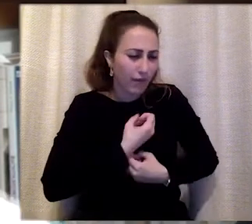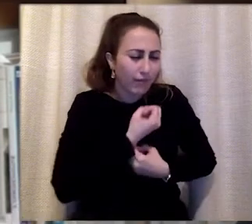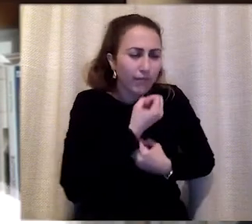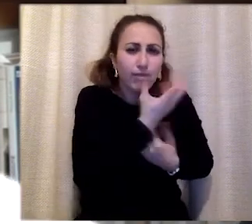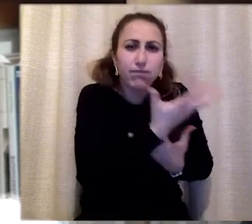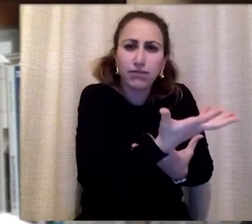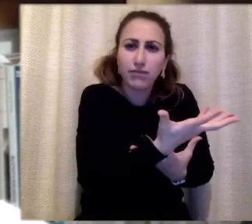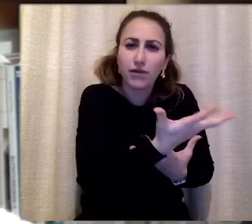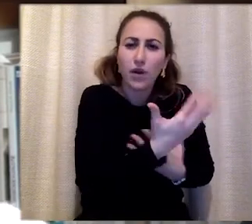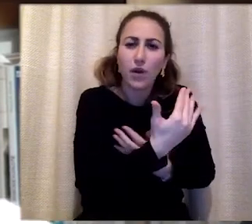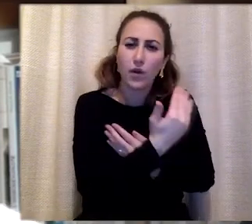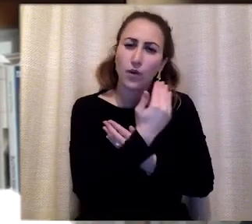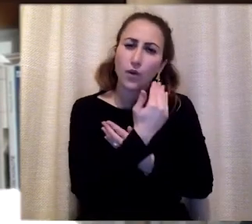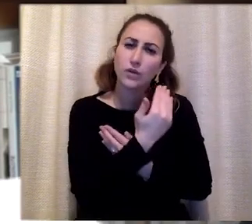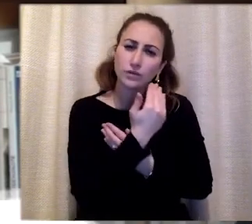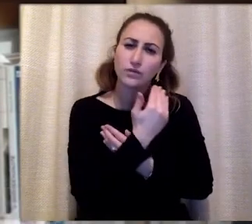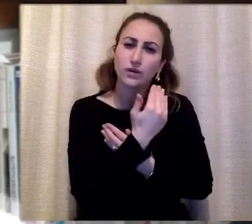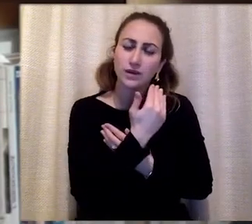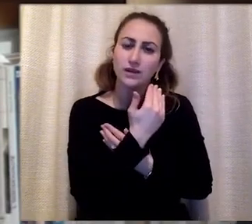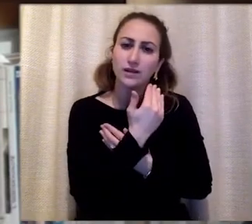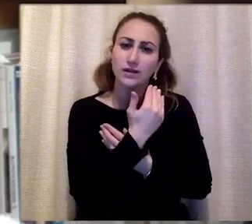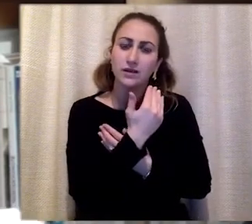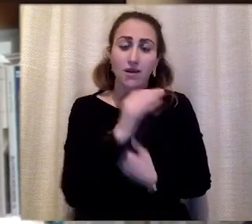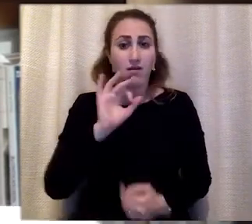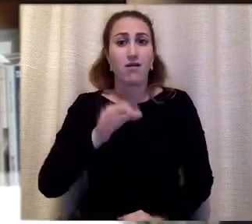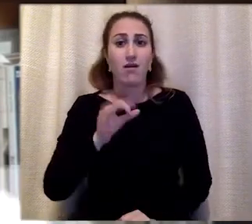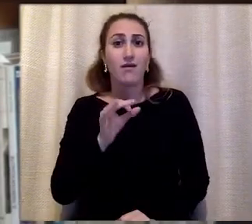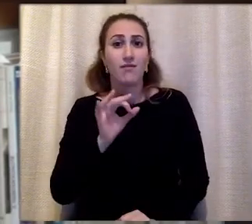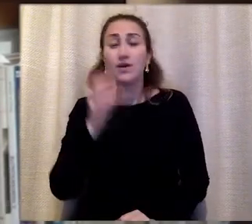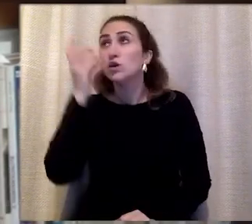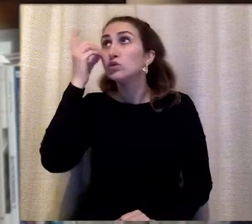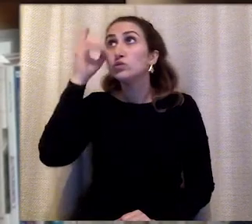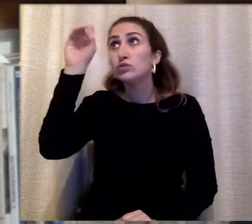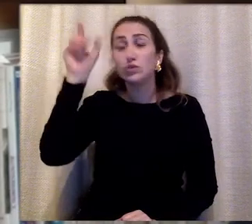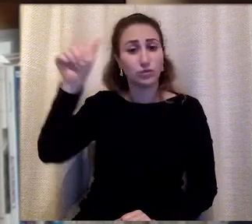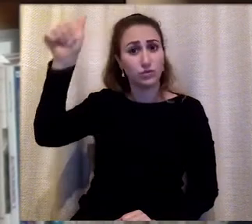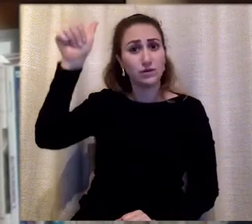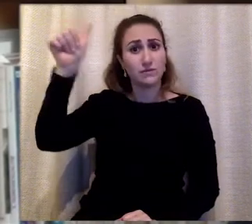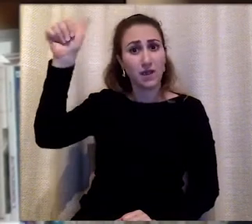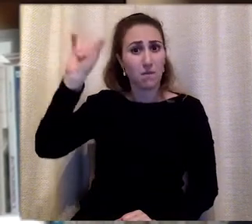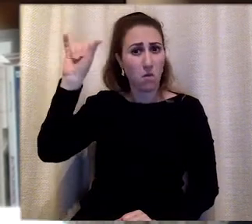Vous allez me dire, mais c'est normal. Dieu est amour, il nous aime.